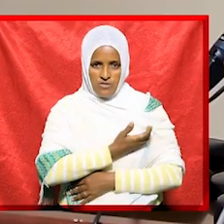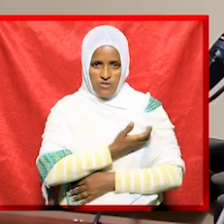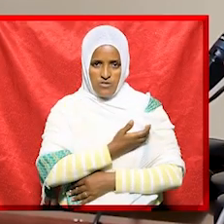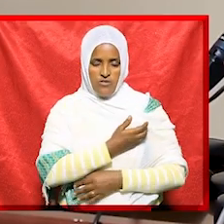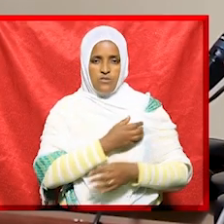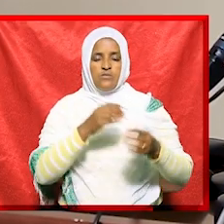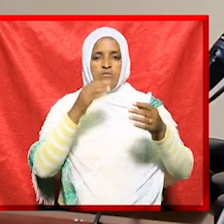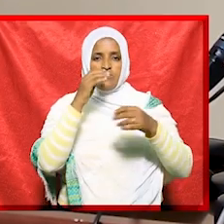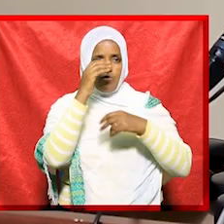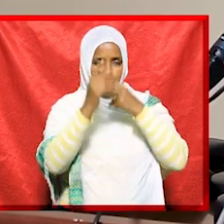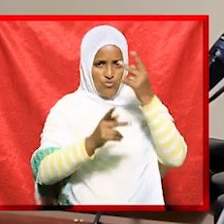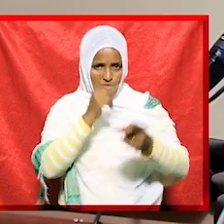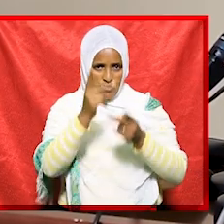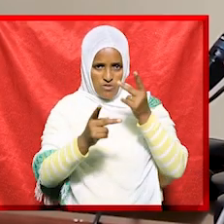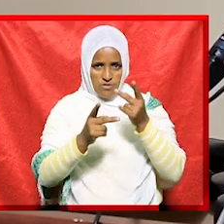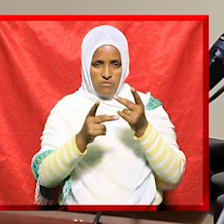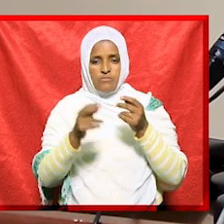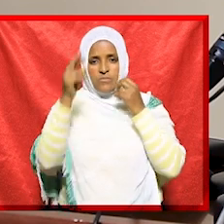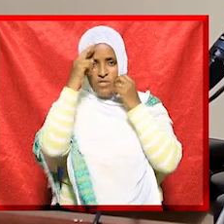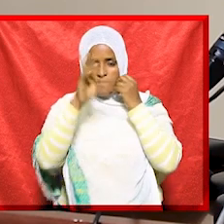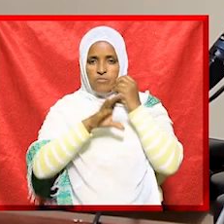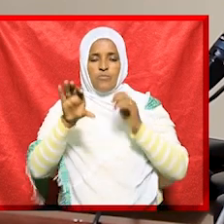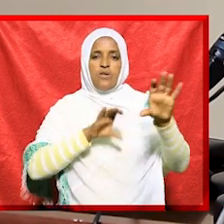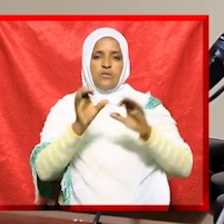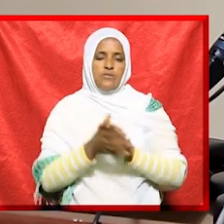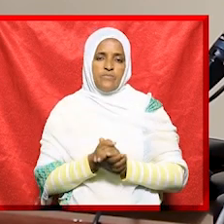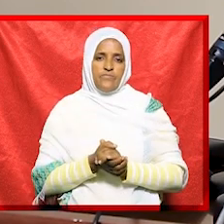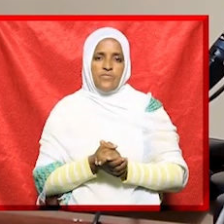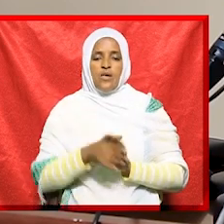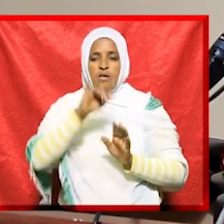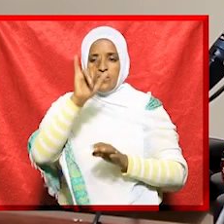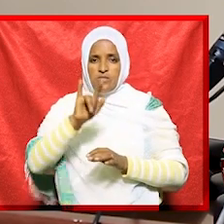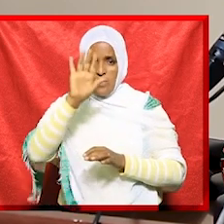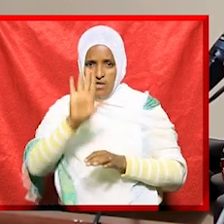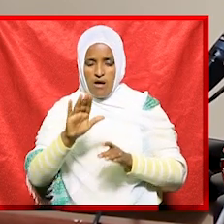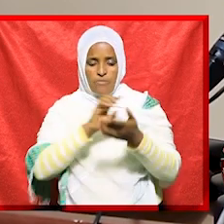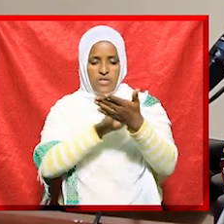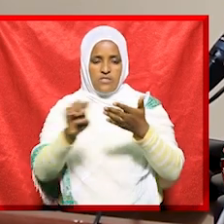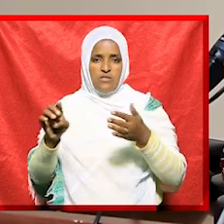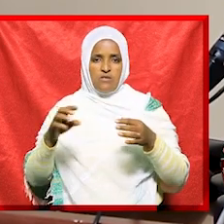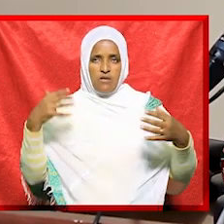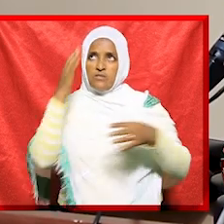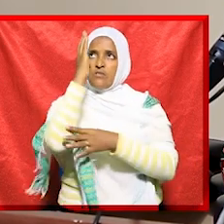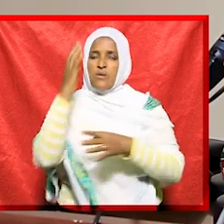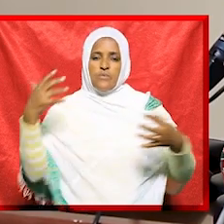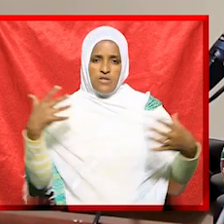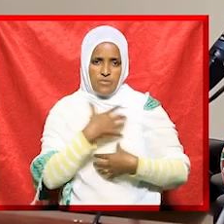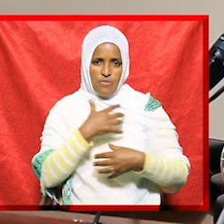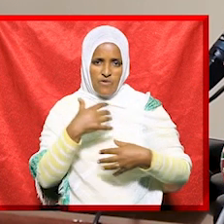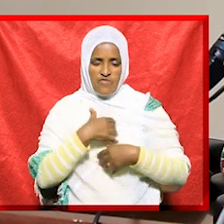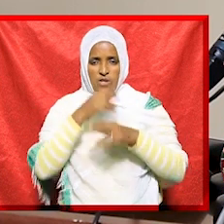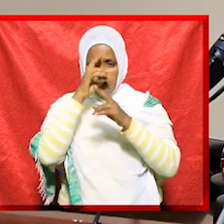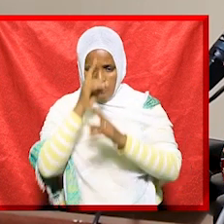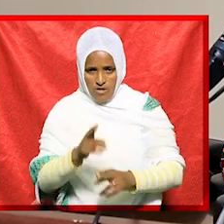ሀገራችንን ቱሪስት መስህብነት ምክንያት በማድረግ ዜጎች በቅድስናና በፈሪሃ